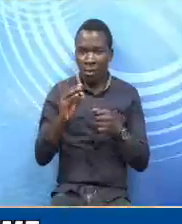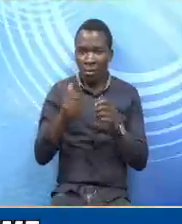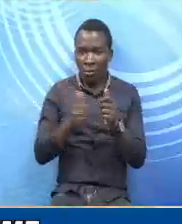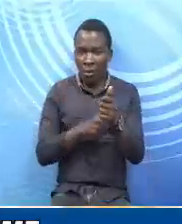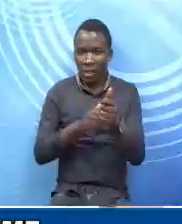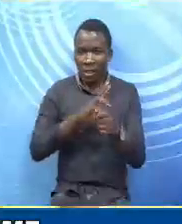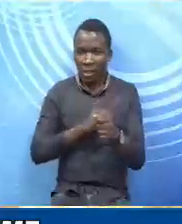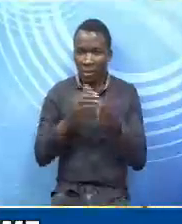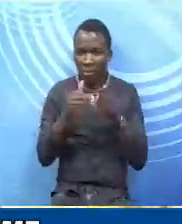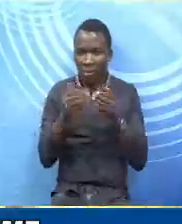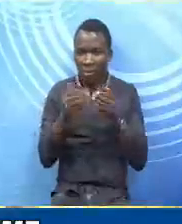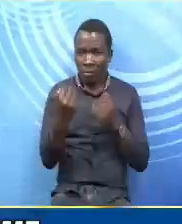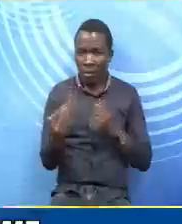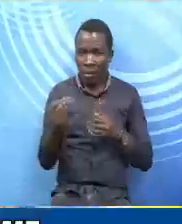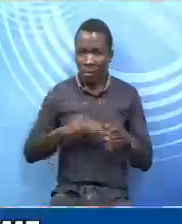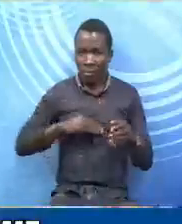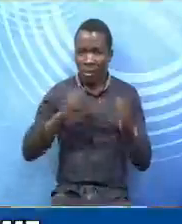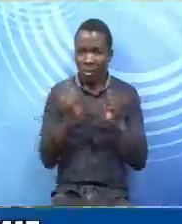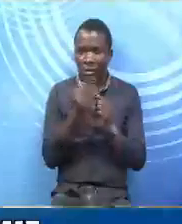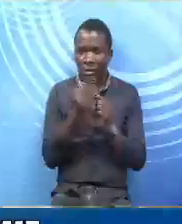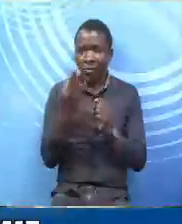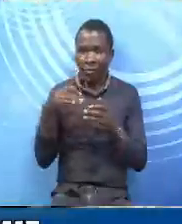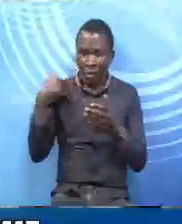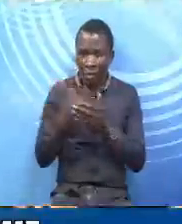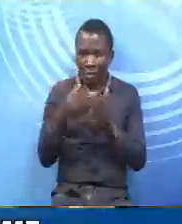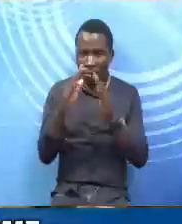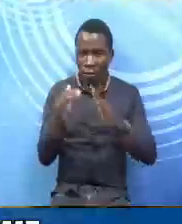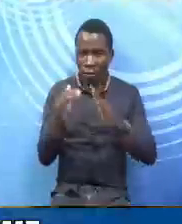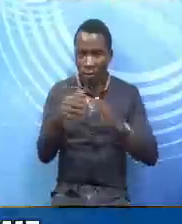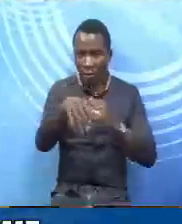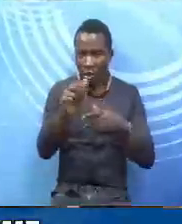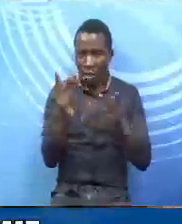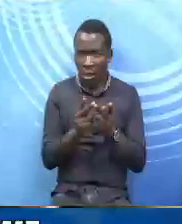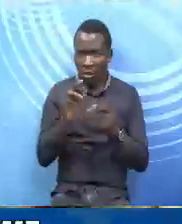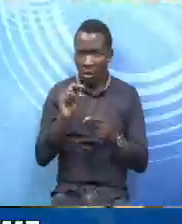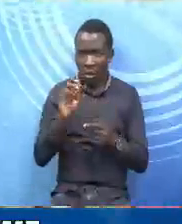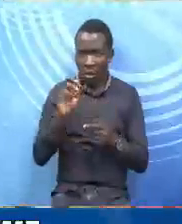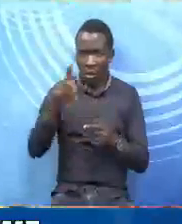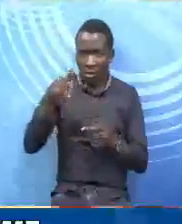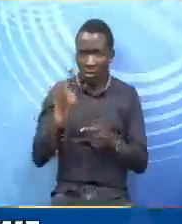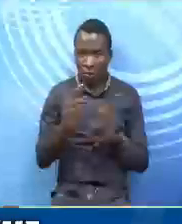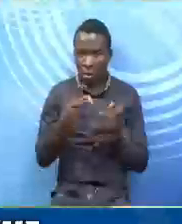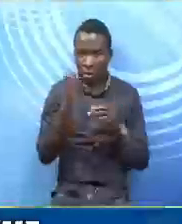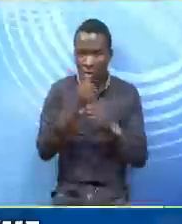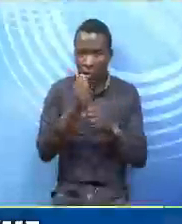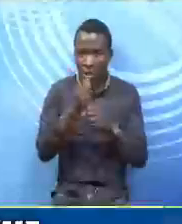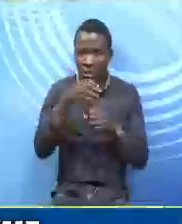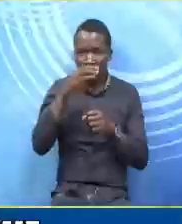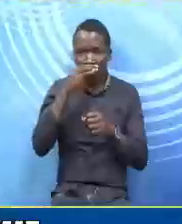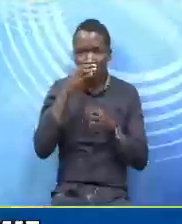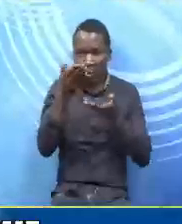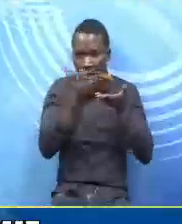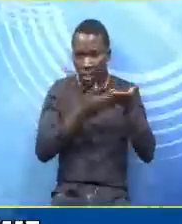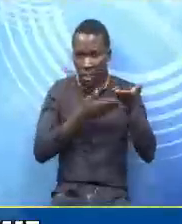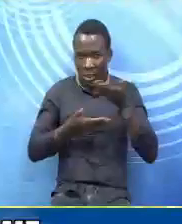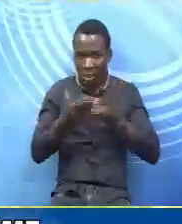umwana w'imyaka 13 ubwo BTN TV yageraga mu mudugudu wa Gicuncu aho uyu Nepomuseni yarasanzwe akorera akazi ko mu rugo yaganirije abaturage batuye